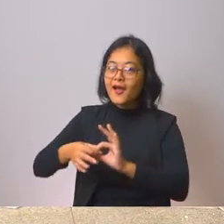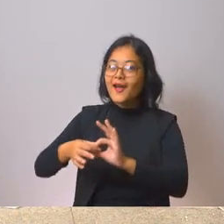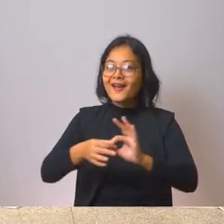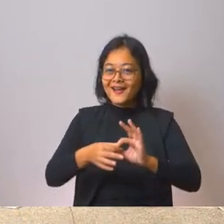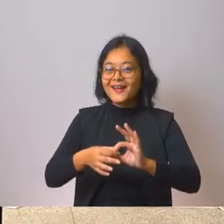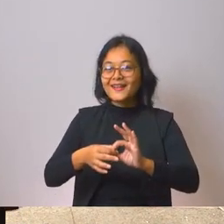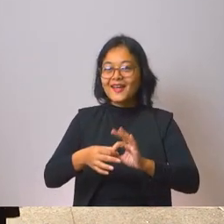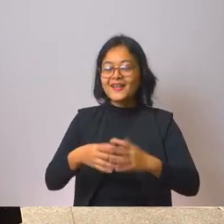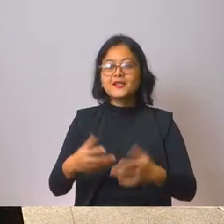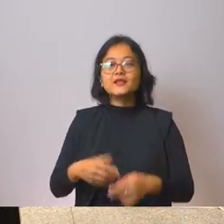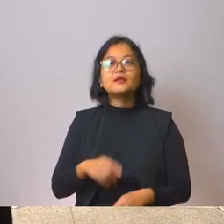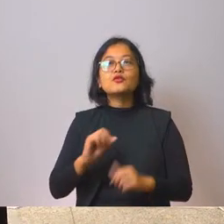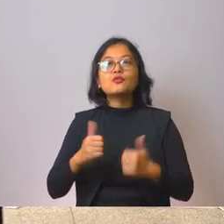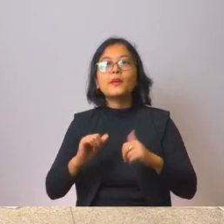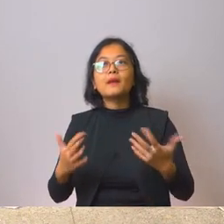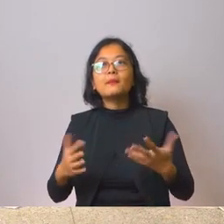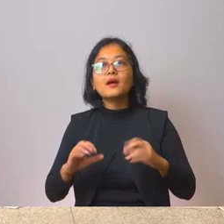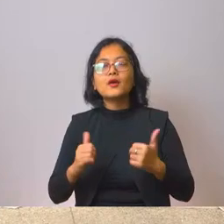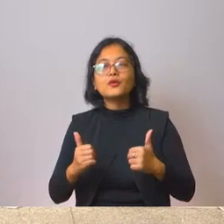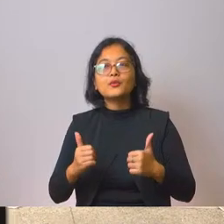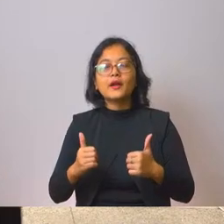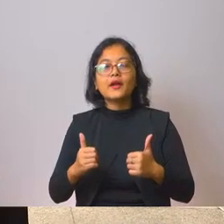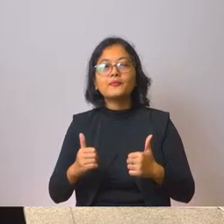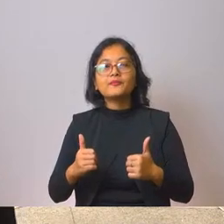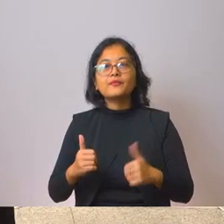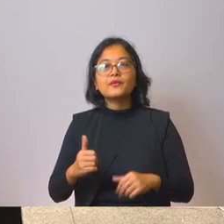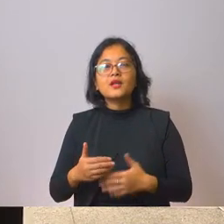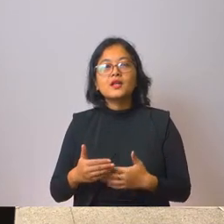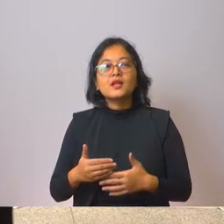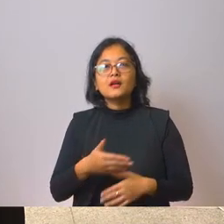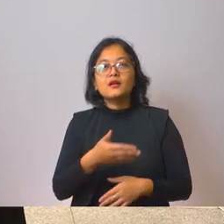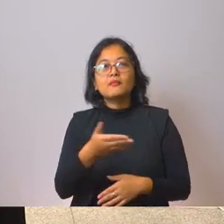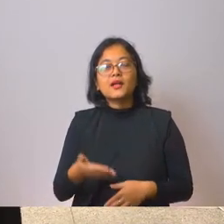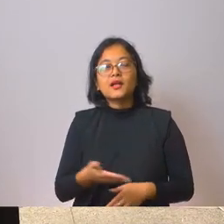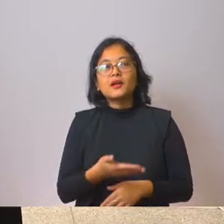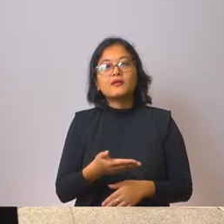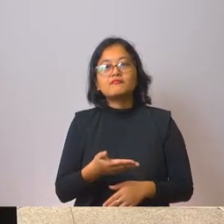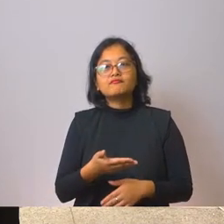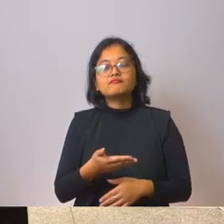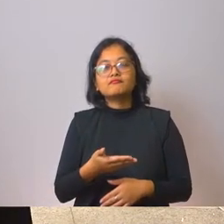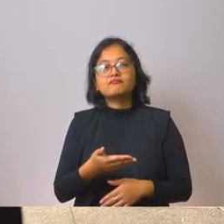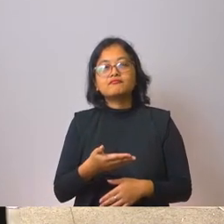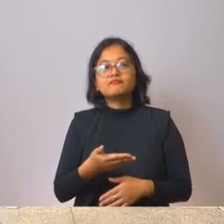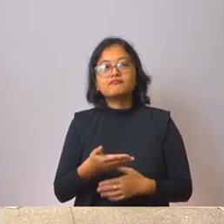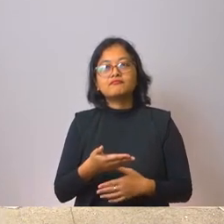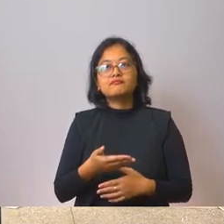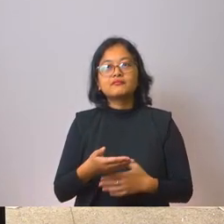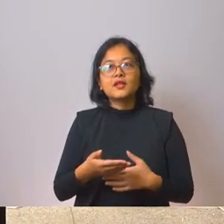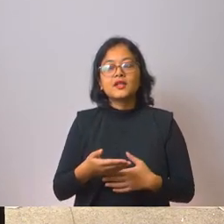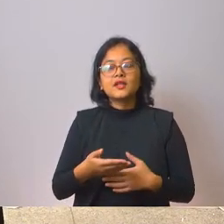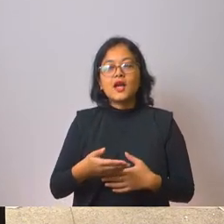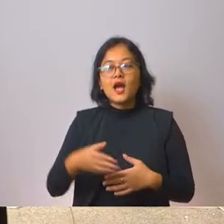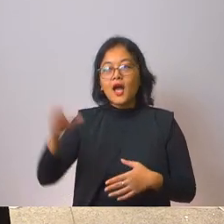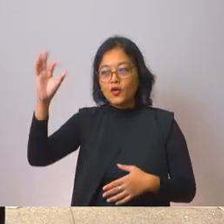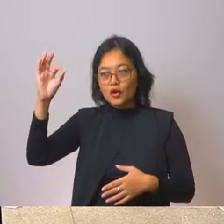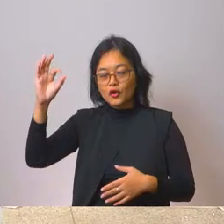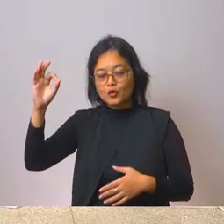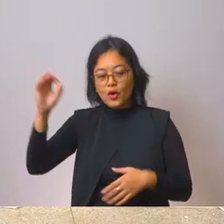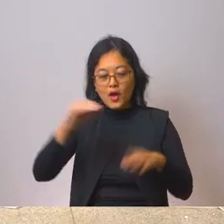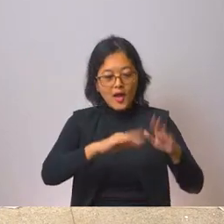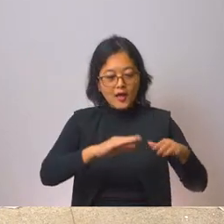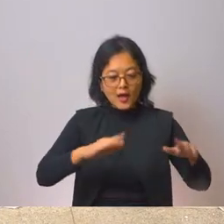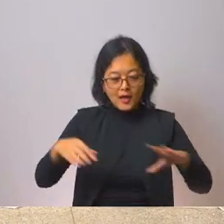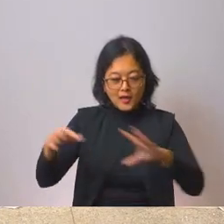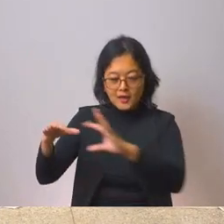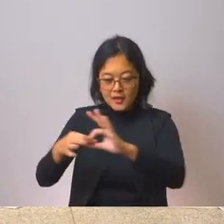sendiri, memaksakan pikirannya sebagai orang-orang dewasa ini kepada anak-anak. Tetapi orang tua ini boleh hidup bersama dengan